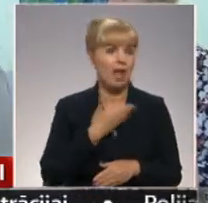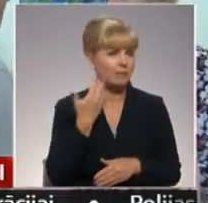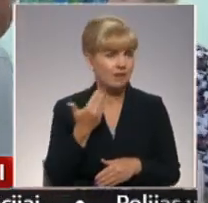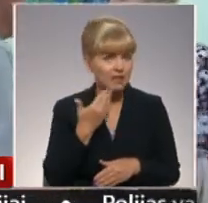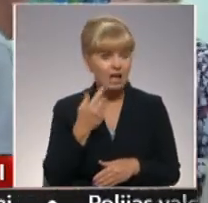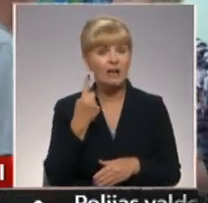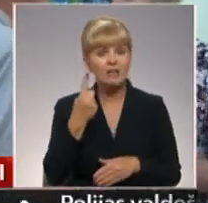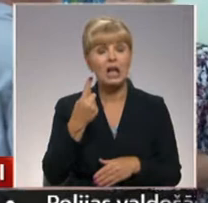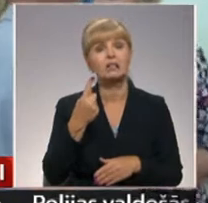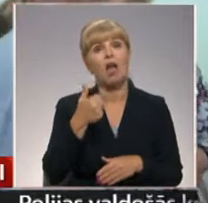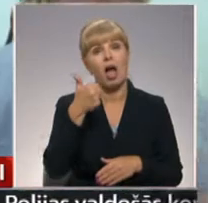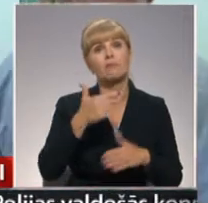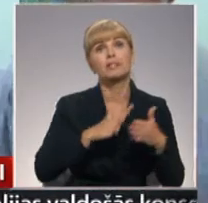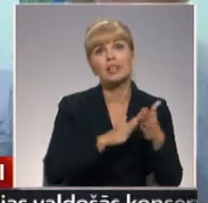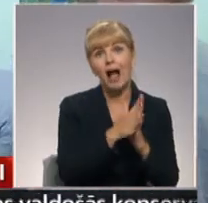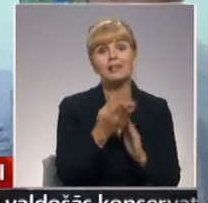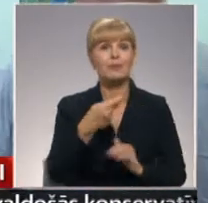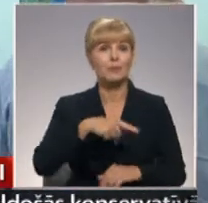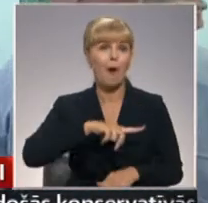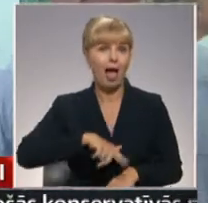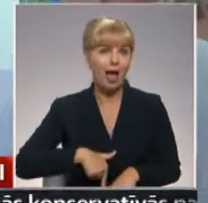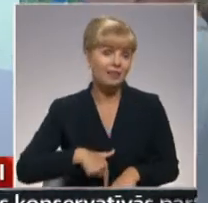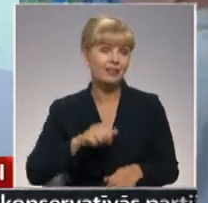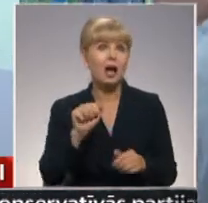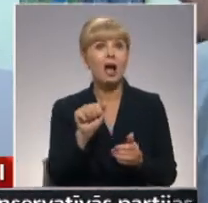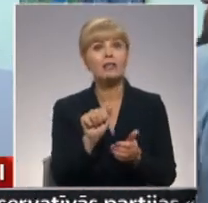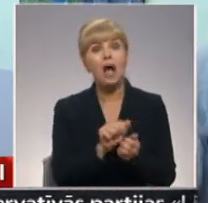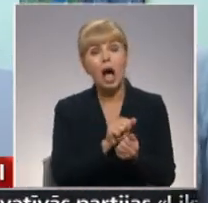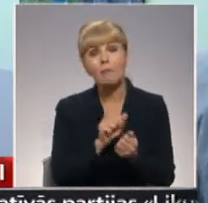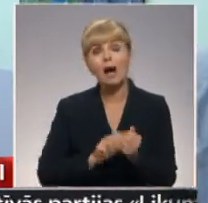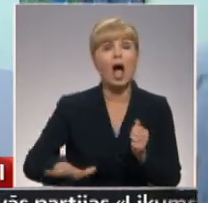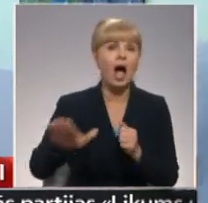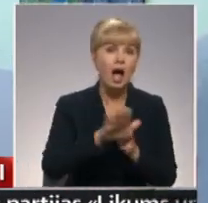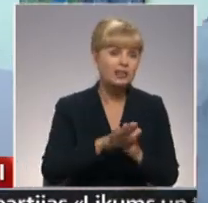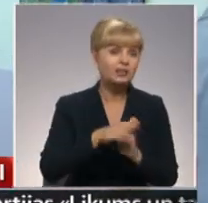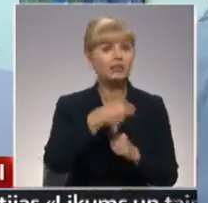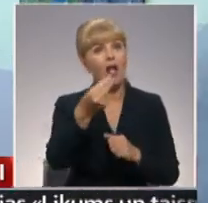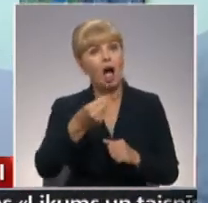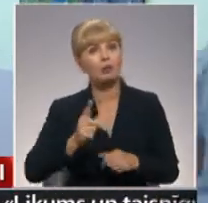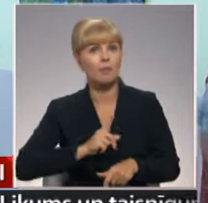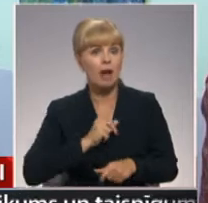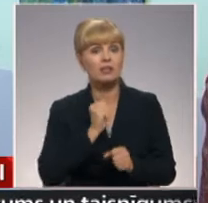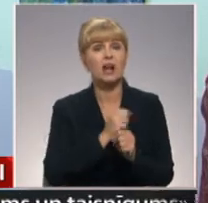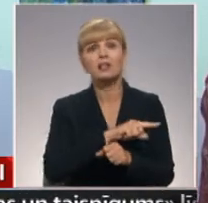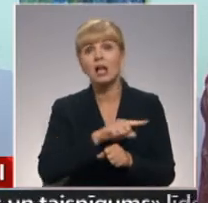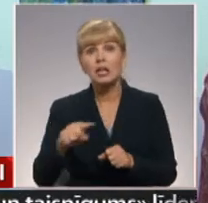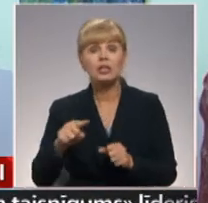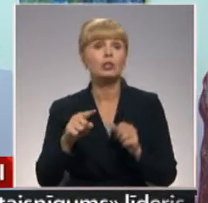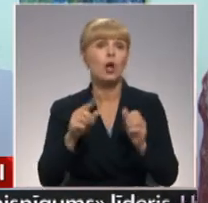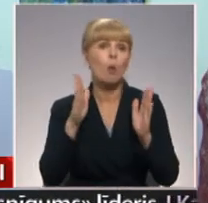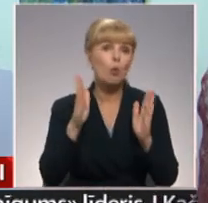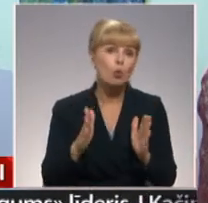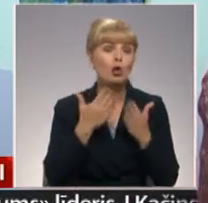no ražīgākajiem Latvijas ainavu meistariem, kurš ir strādājis līdz pat savu mūžu pēdējai